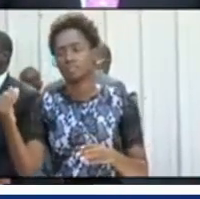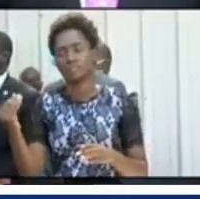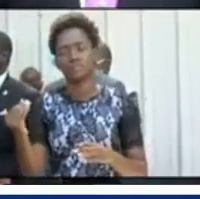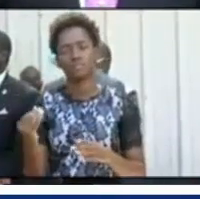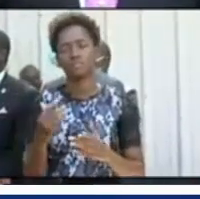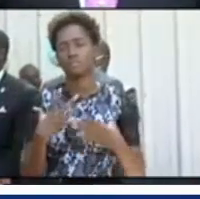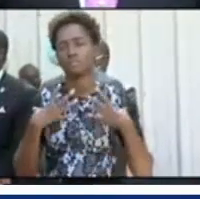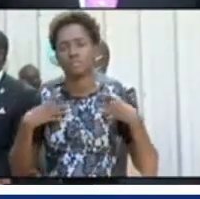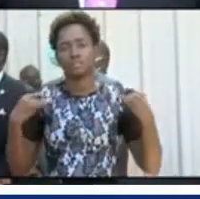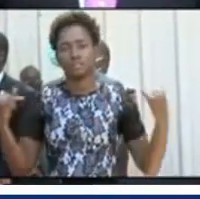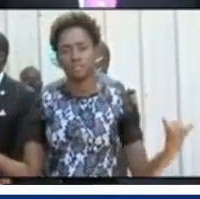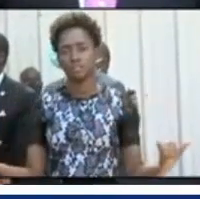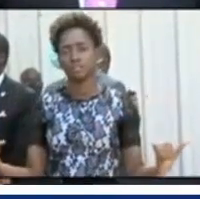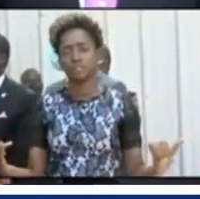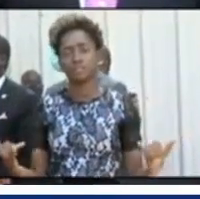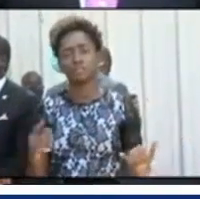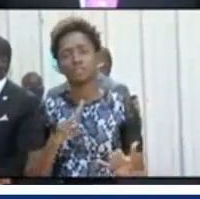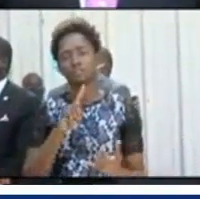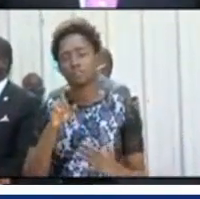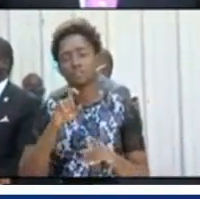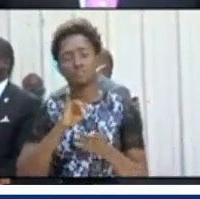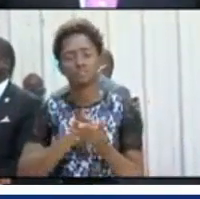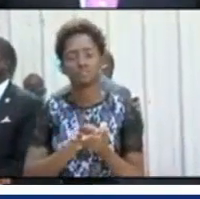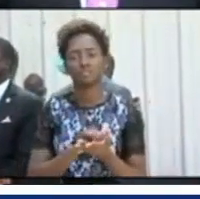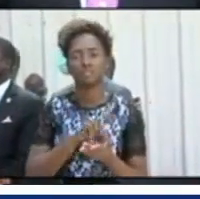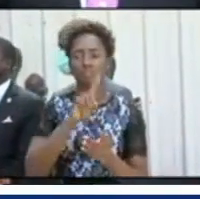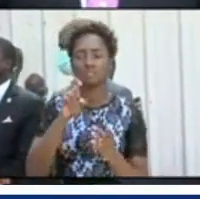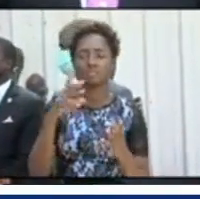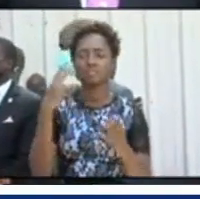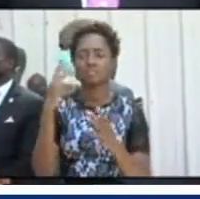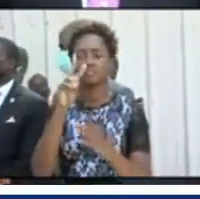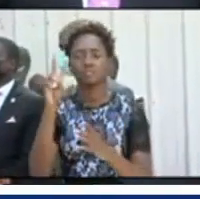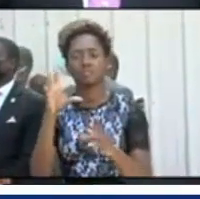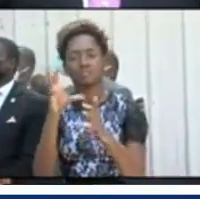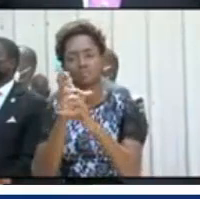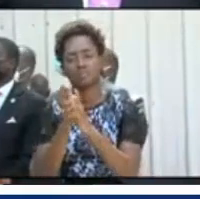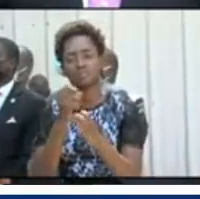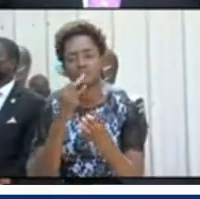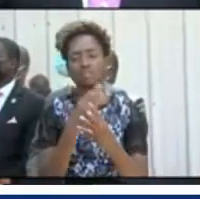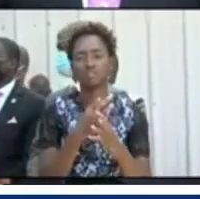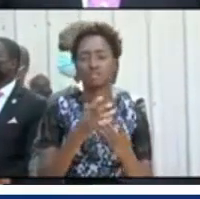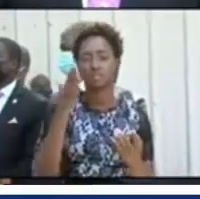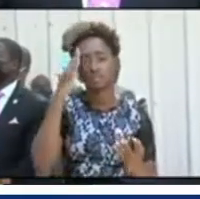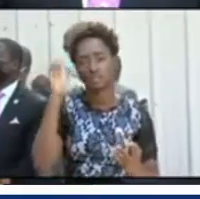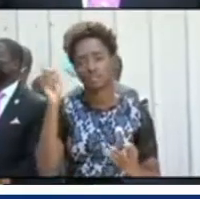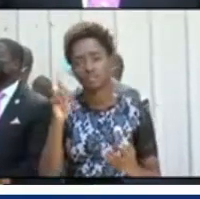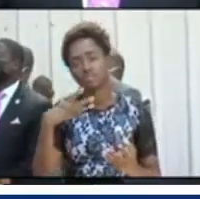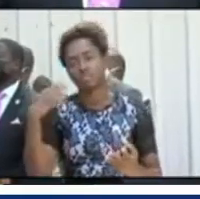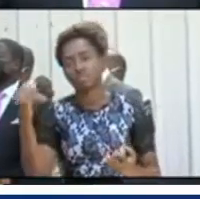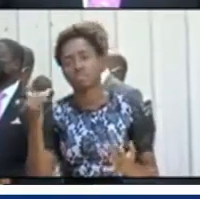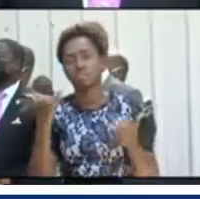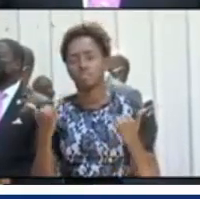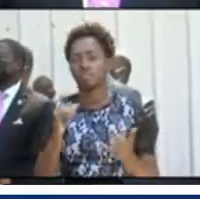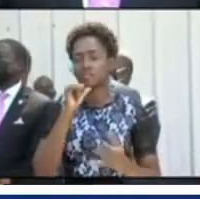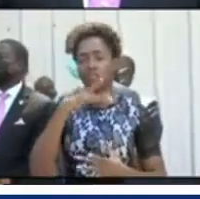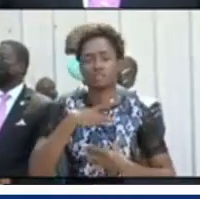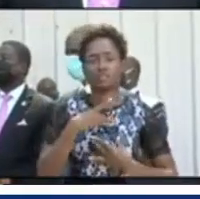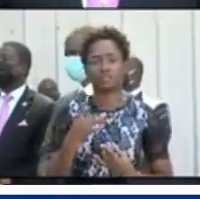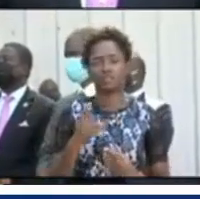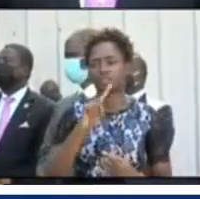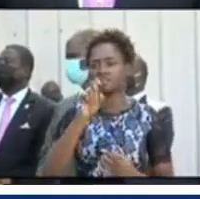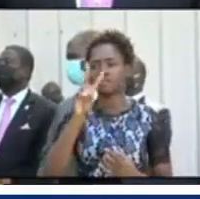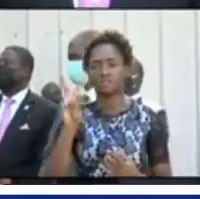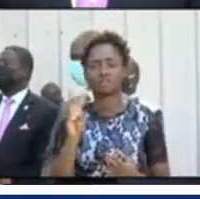pension très jeune et pension prend tout le monde comme l'on bandit prend pension qui bol aller ça veut dire jodi nous pas ta remet parce que au